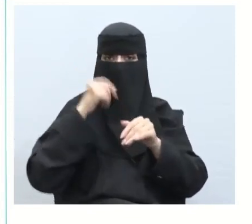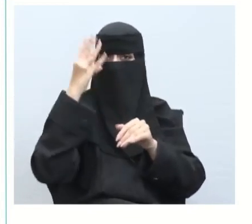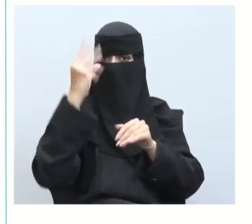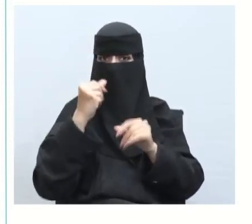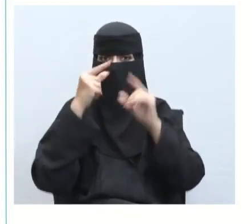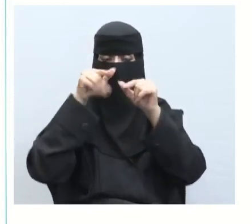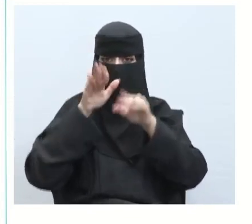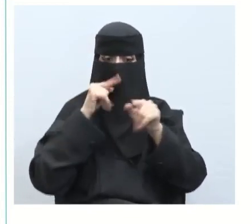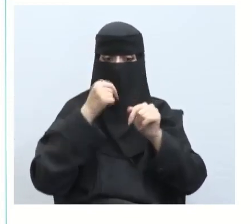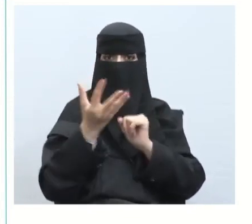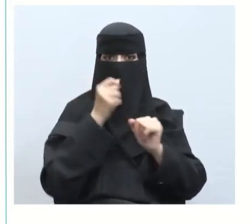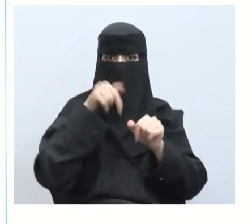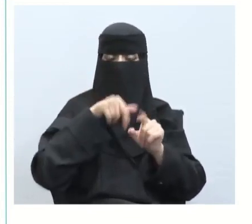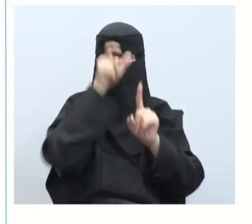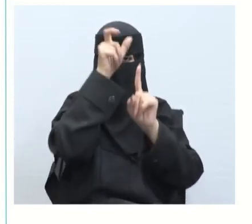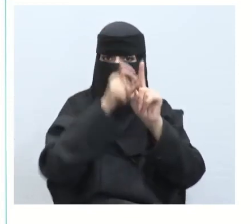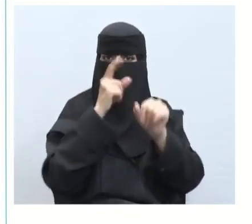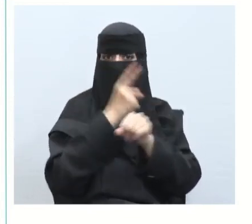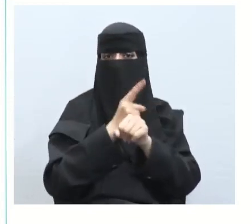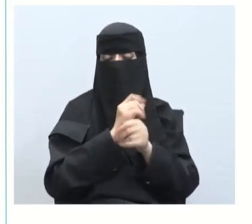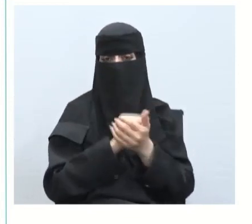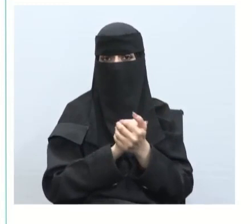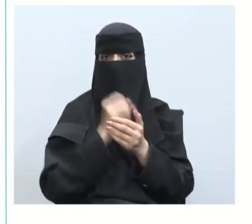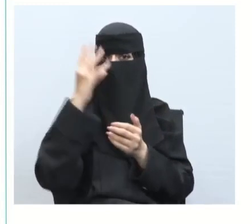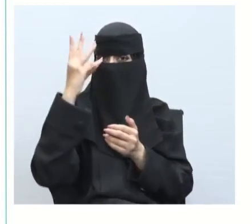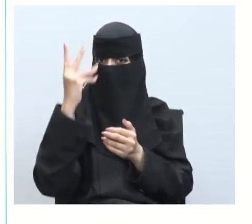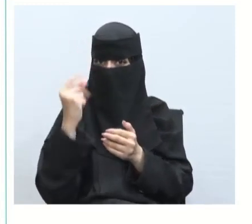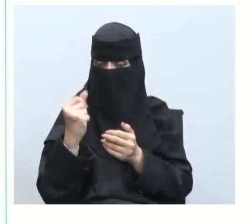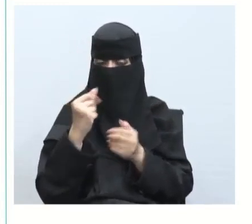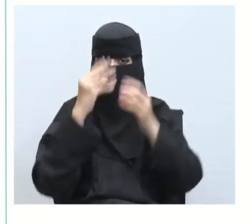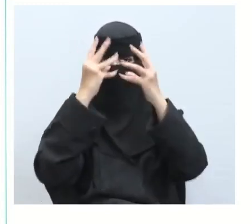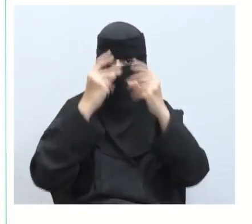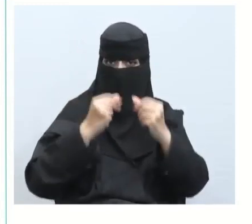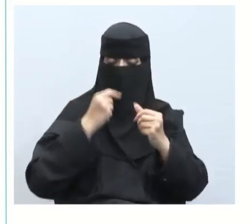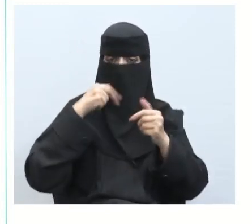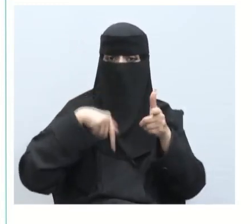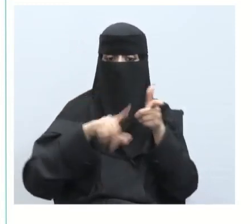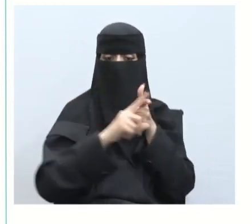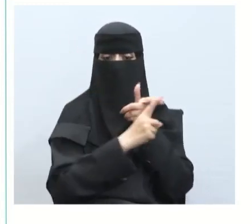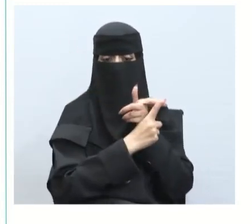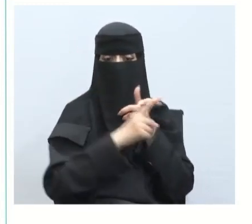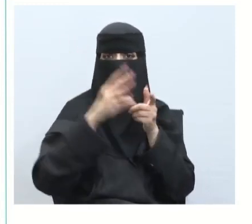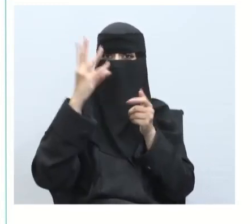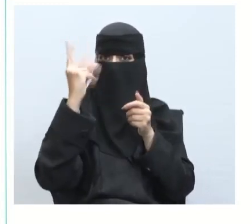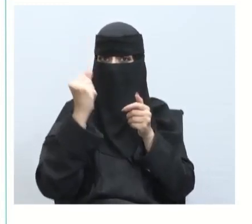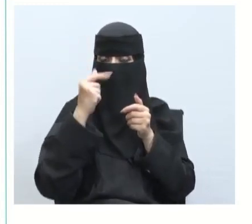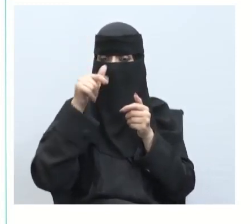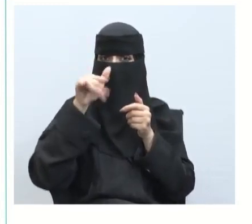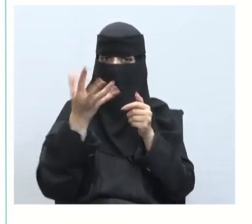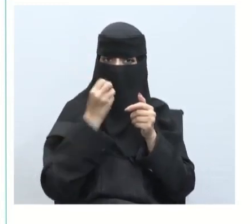المناسب او الذي يحتاجونه من من المعلمين العدد الذي يحتاجون من الوكلاء العدد الذي يحتاجون من